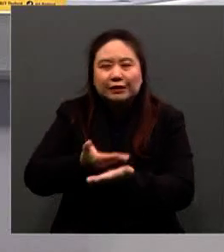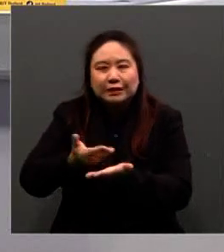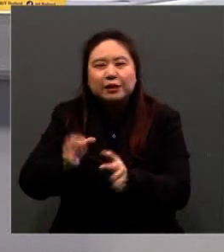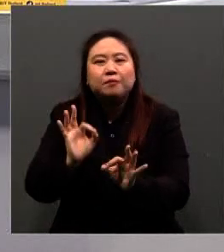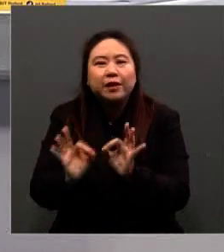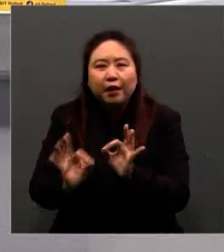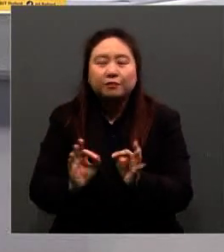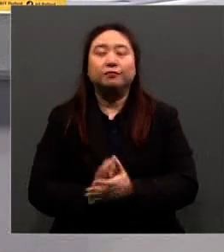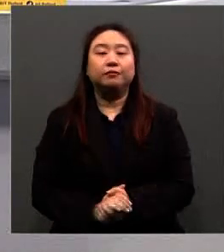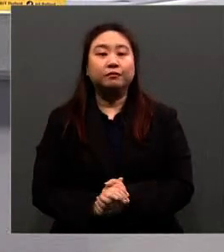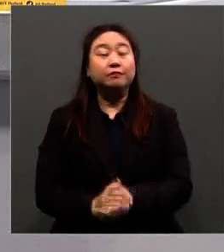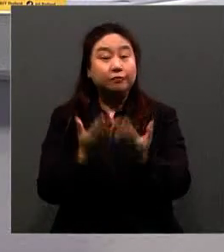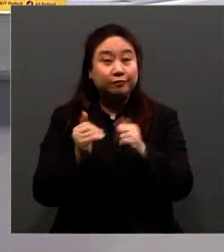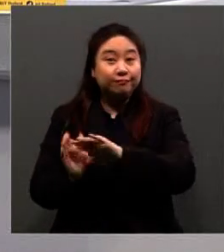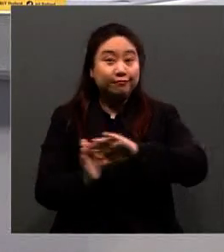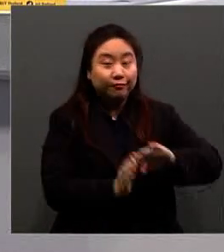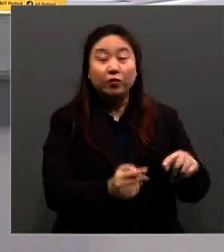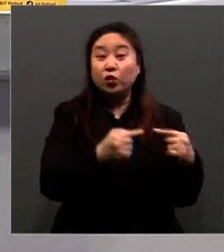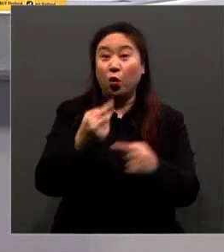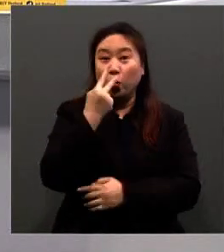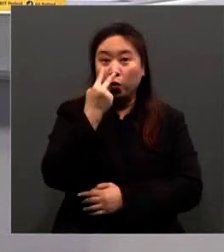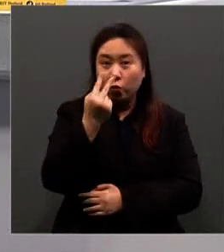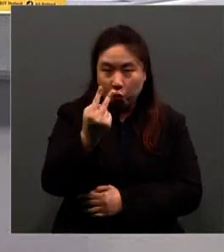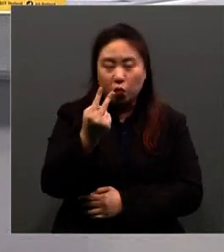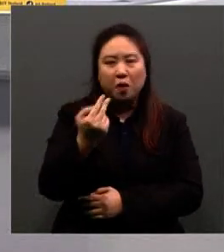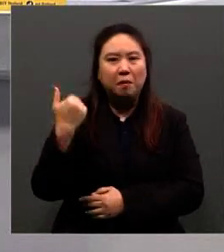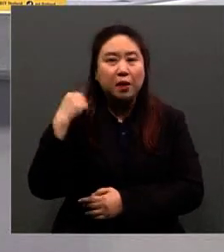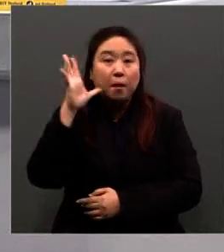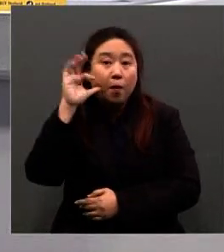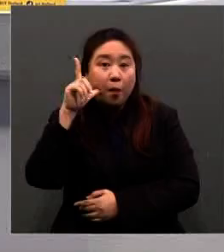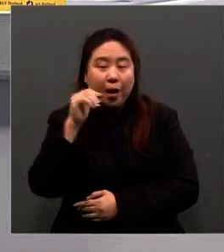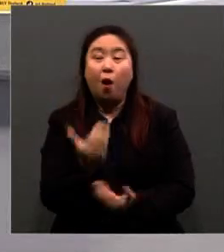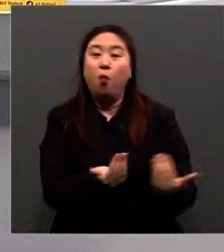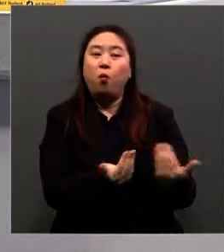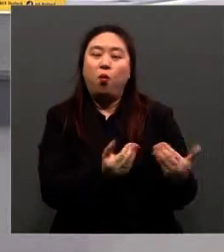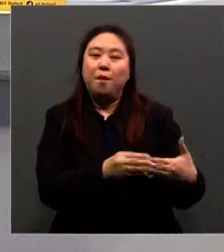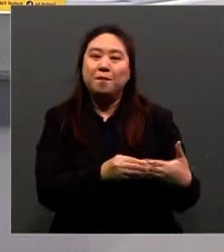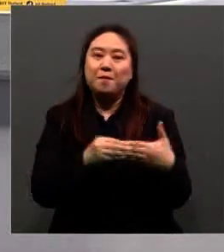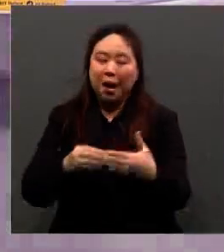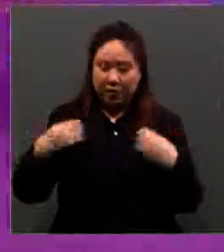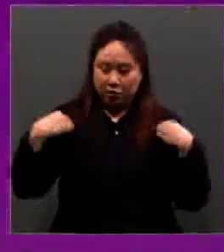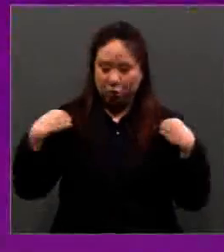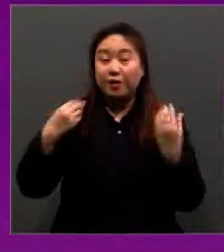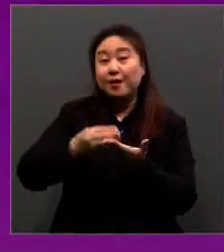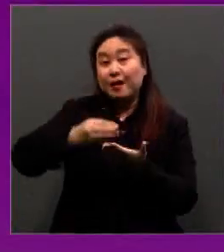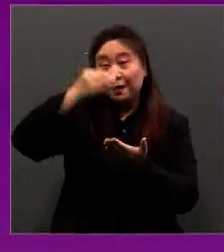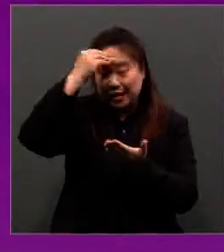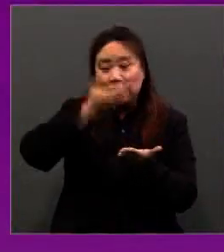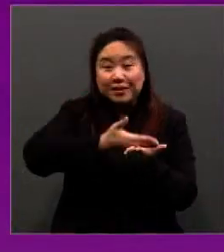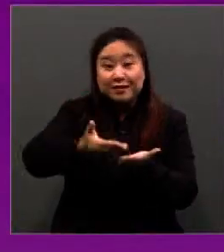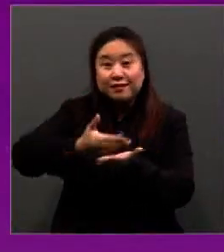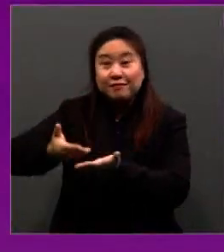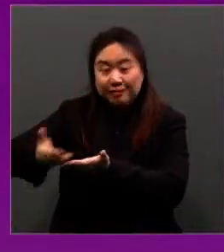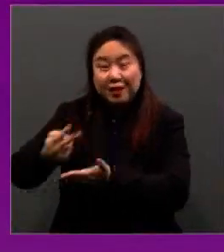นะคะทีนี้ไปดูกันต่อเลยค่ะเพราะว่าหลายพื้นที่เนี่ยบรรดาผู้ปกครองก็พาบุตรหลานไปเลือกซื้อชุดนักเรียนกันแล้วเราได้เห็นภาพกันมาต่อเ